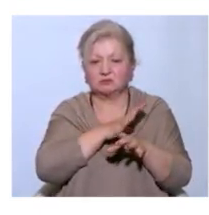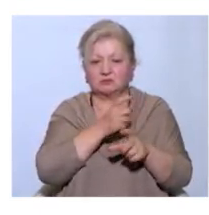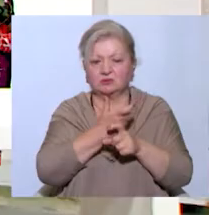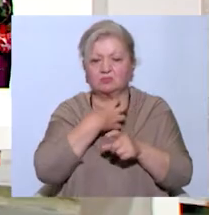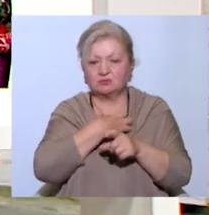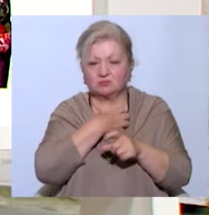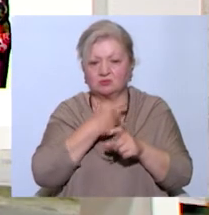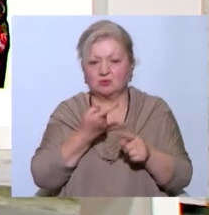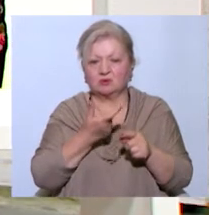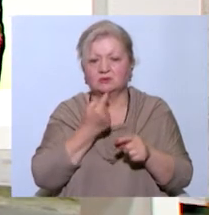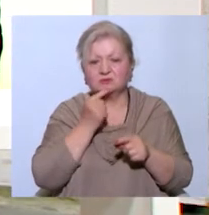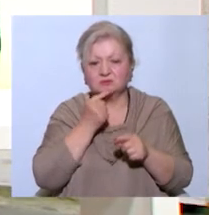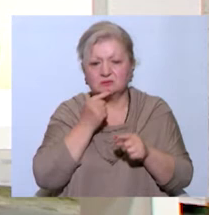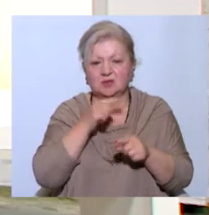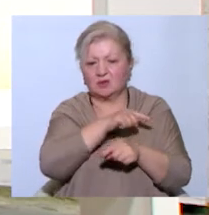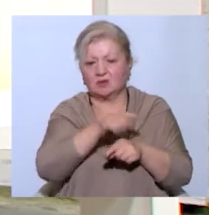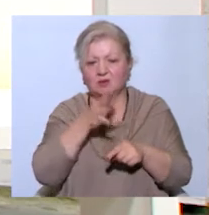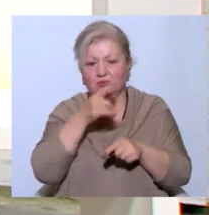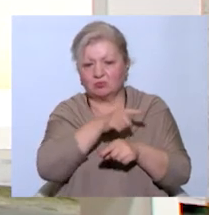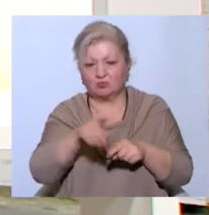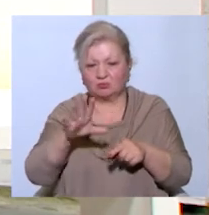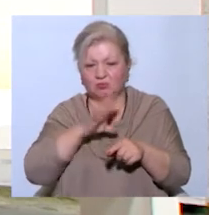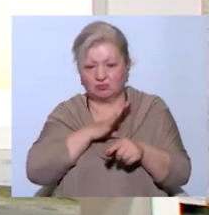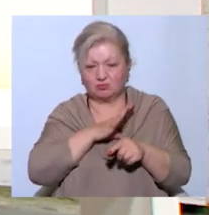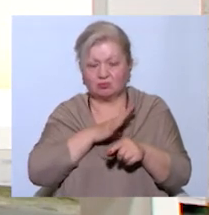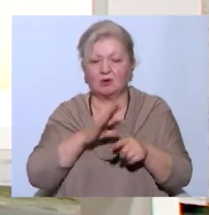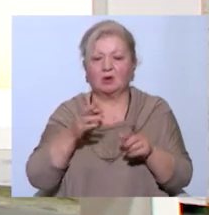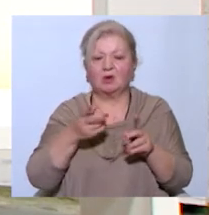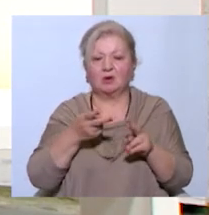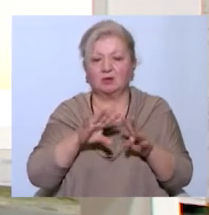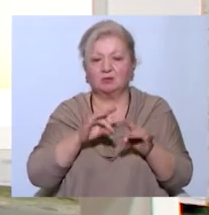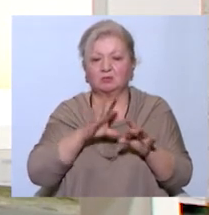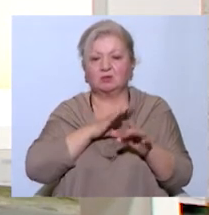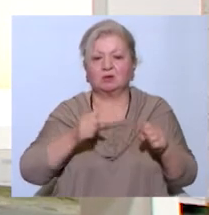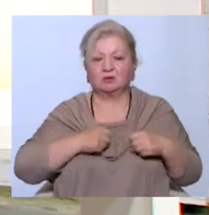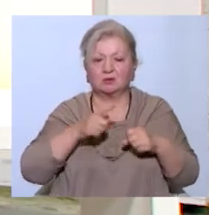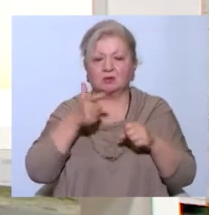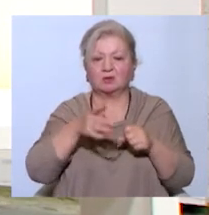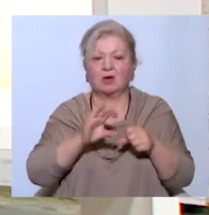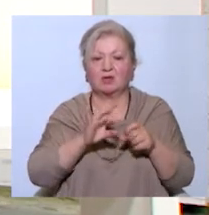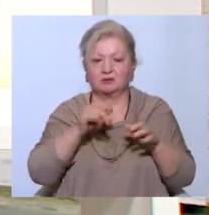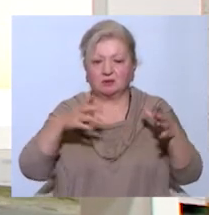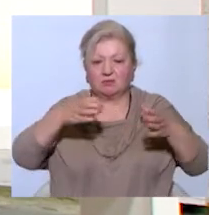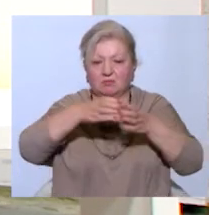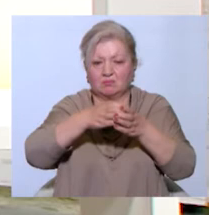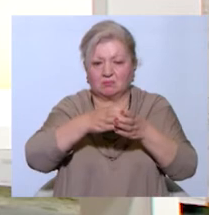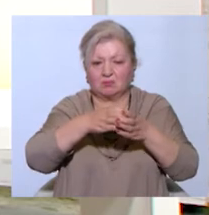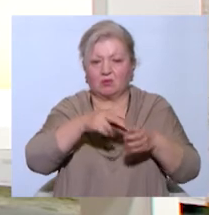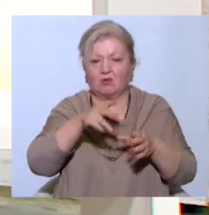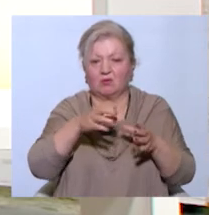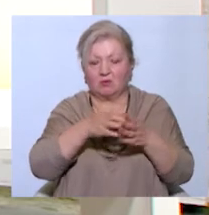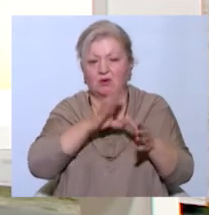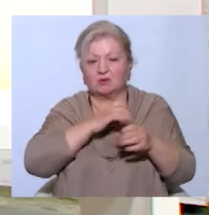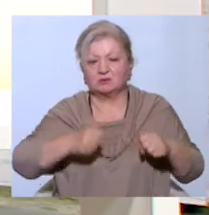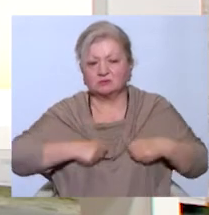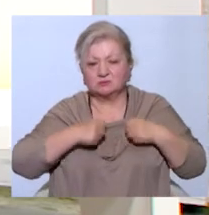თვითონ ქვეყნისათვის, მიუხედავად იმისა, რომ გაერთიანებული ერების ორგანიზაცია მუდმივად ცდილობდა თავისებურად კონვენციებით,